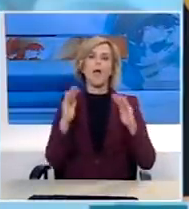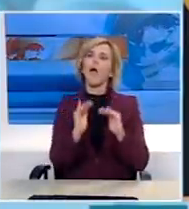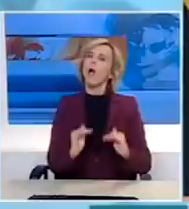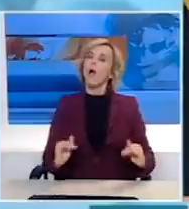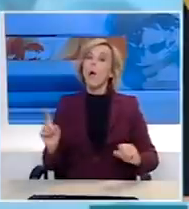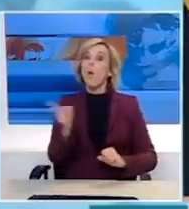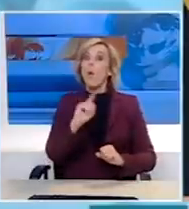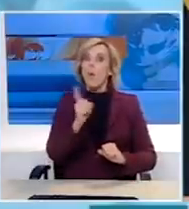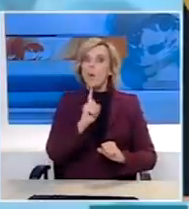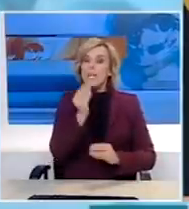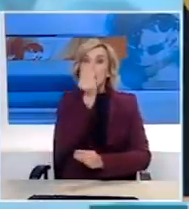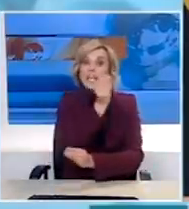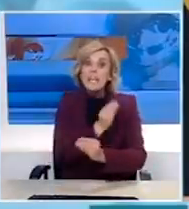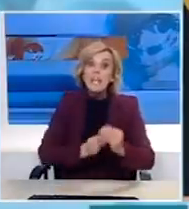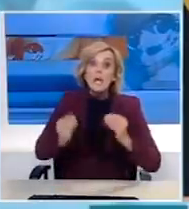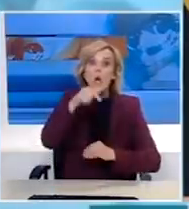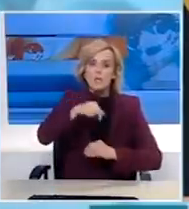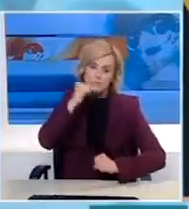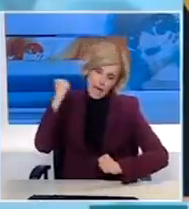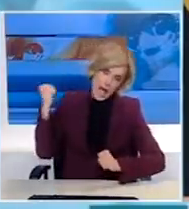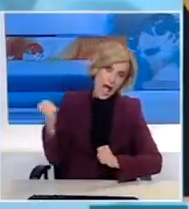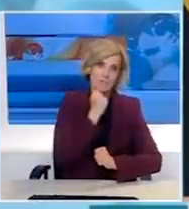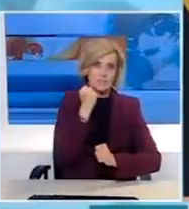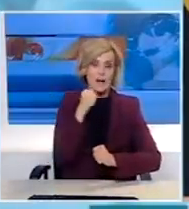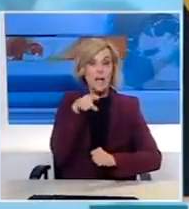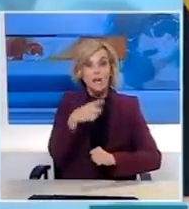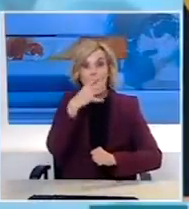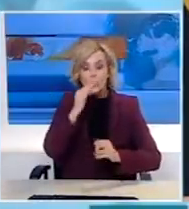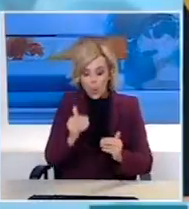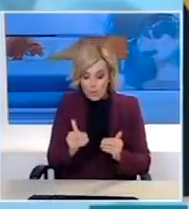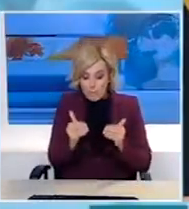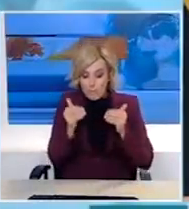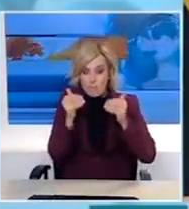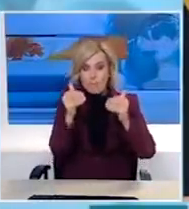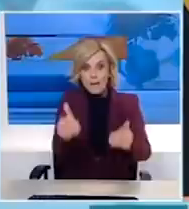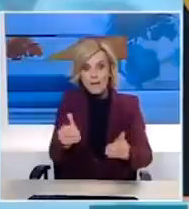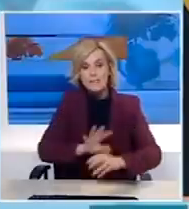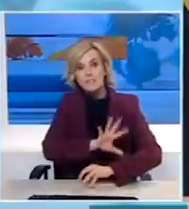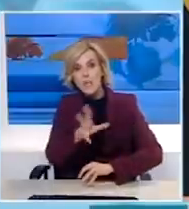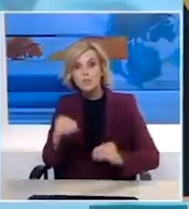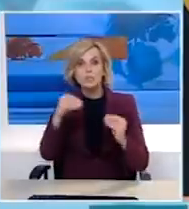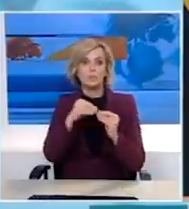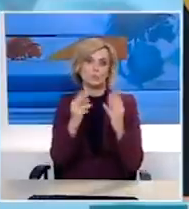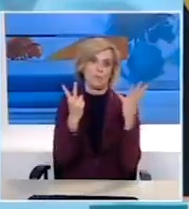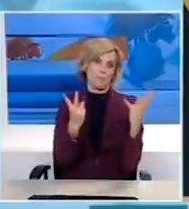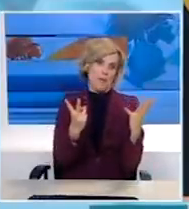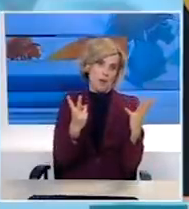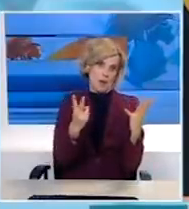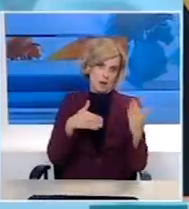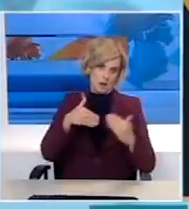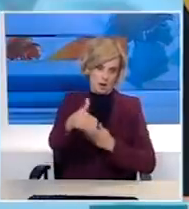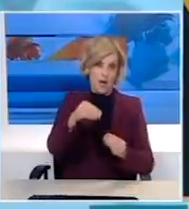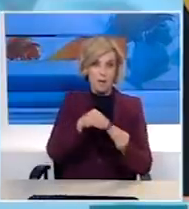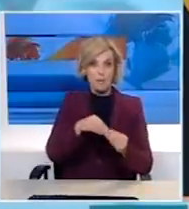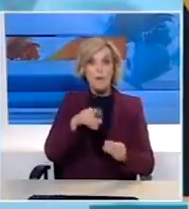εφησυχασμός. Γι' αυτό άλλωστε παρατάθηκαν μέχρι τις 27 Απριλίου τα μέτρα περιορισμού της κυκλοφορίας. Καλούμαστε να διαφυλάξουμε αυτό